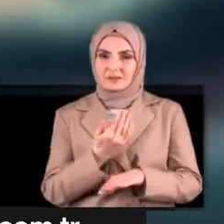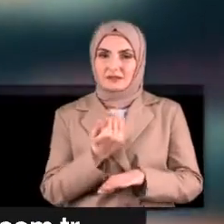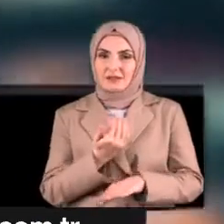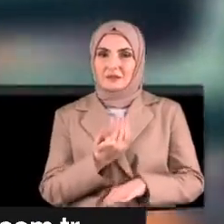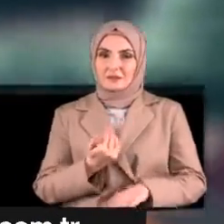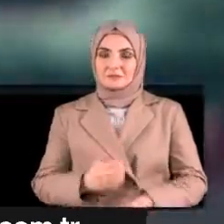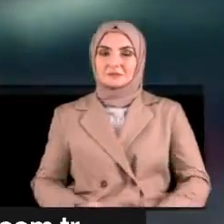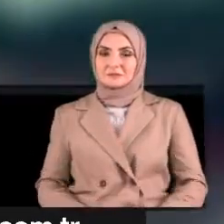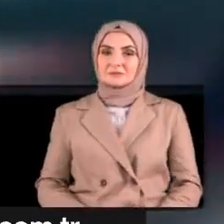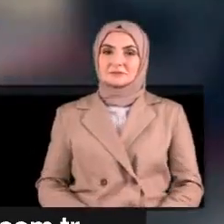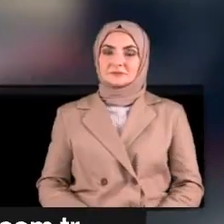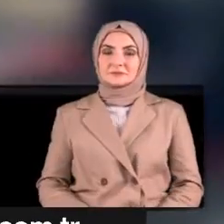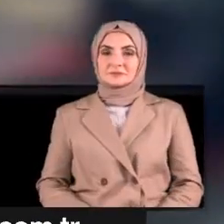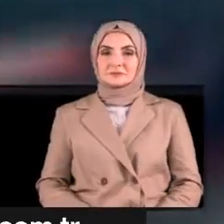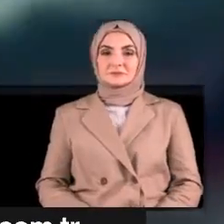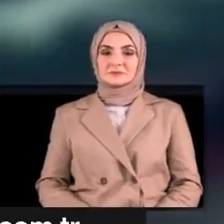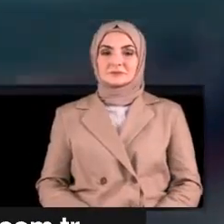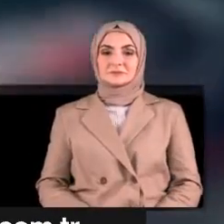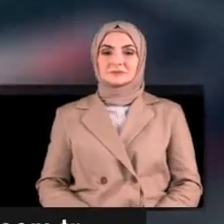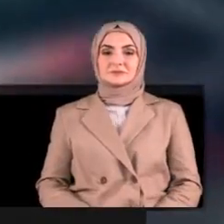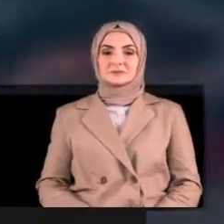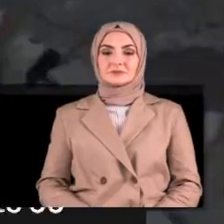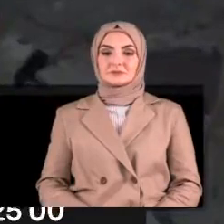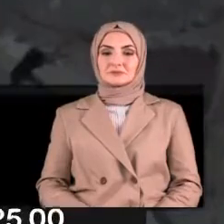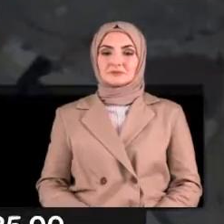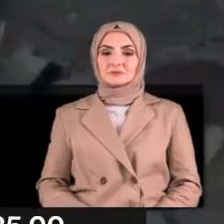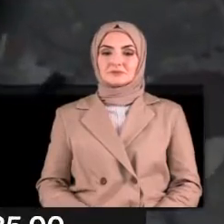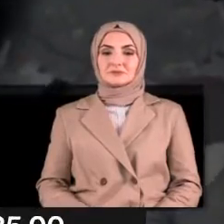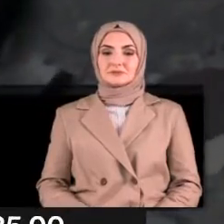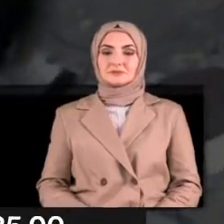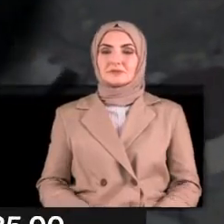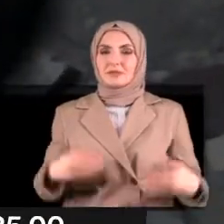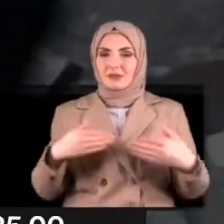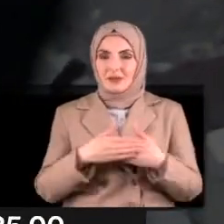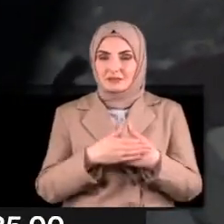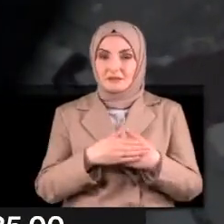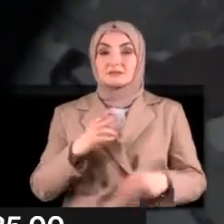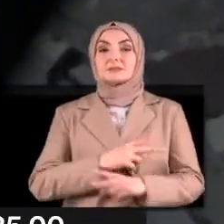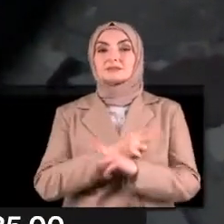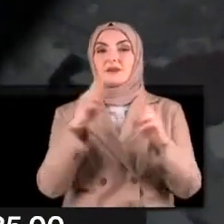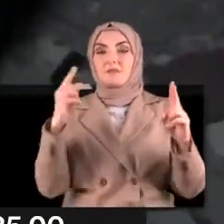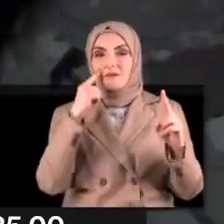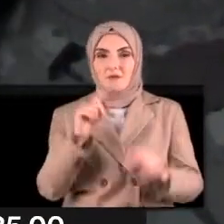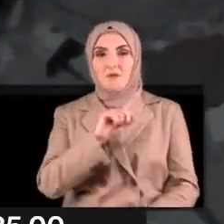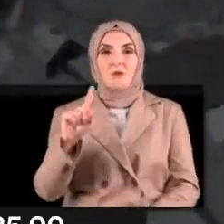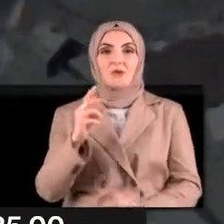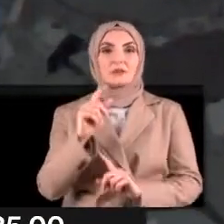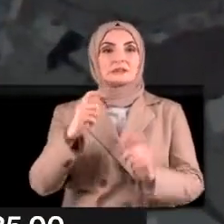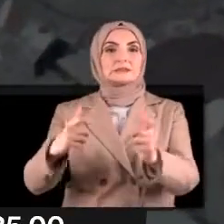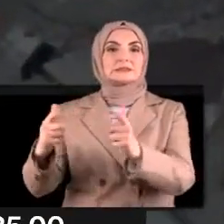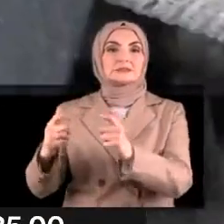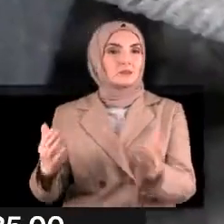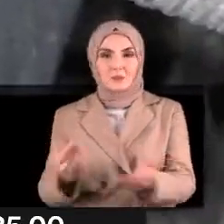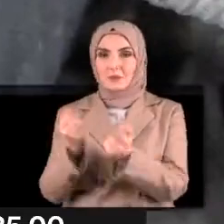Arkadaşlar, şurayı bir açalım. Şurayı bir açalım. Abi yavaştan gel, arkandan temiz, gel. Fazla değil. Fazla değil. Geceden sabaha 10 ilde de kurtarılanlar mucizenin ta